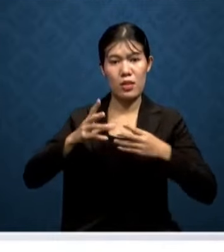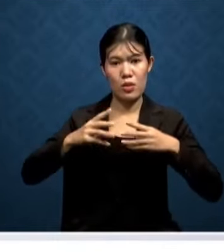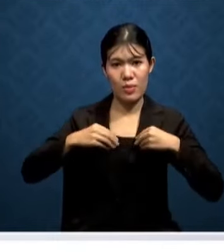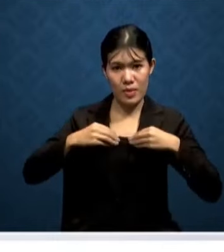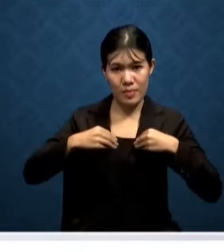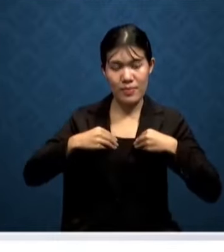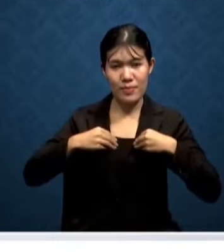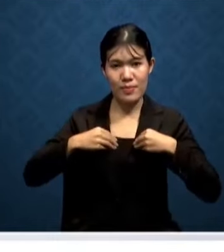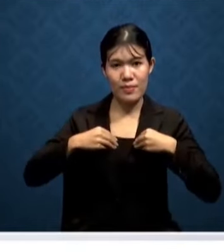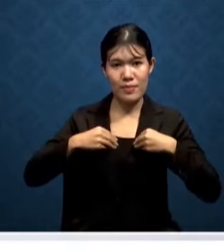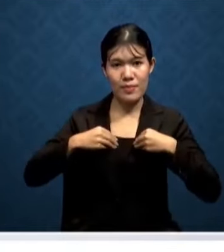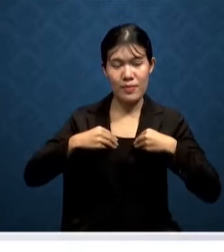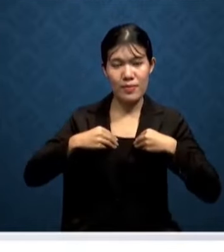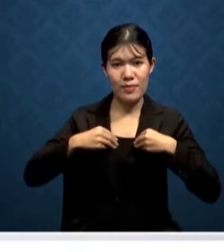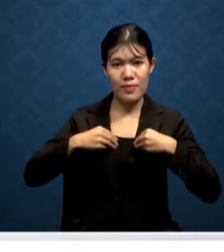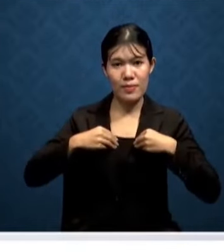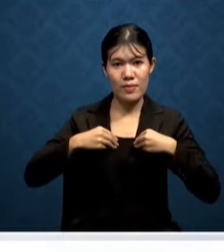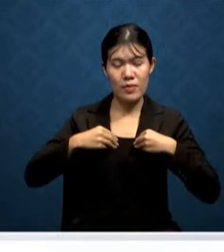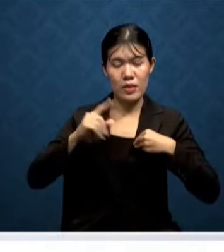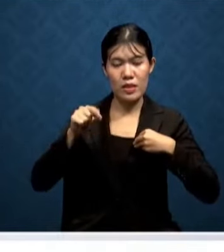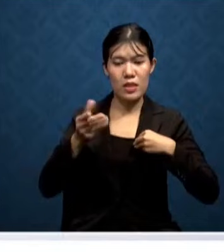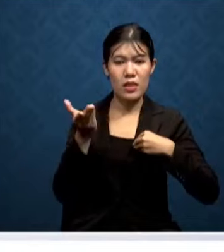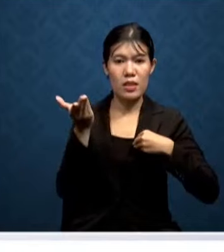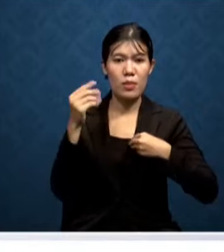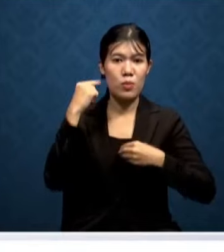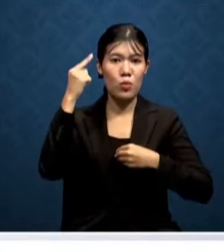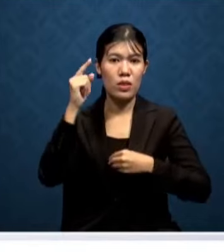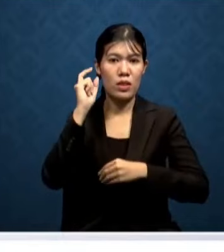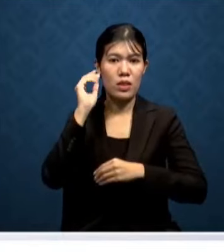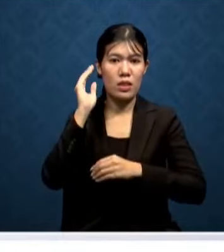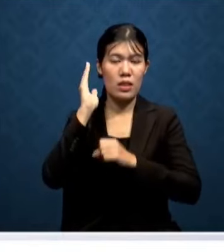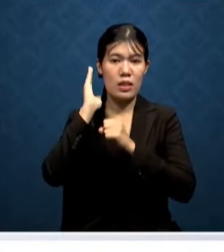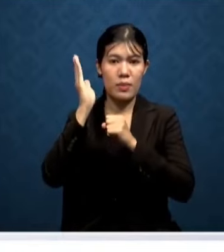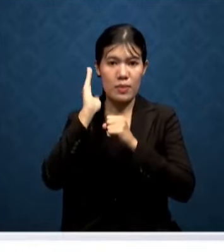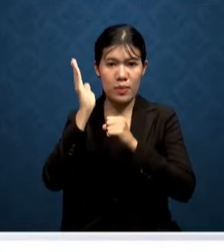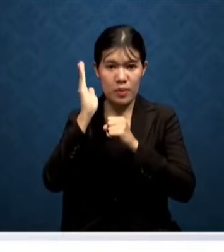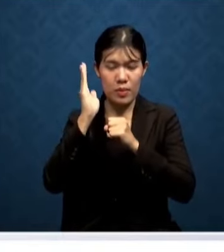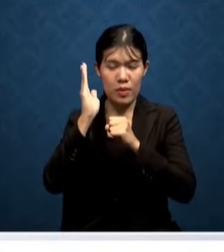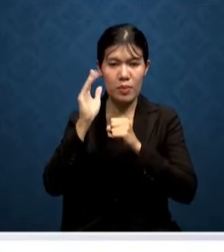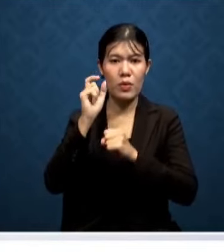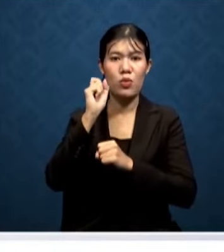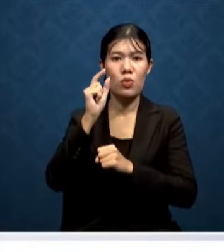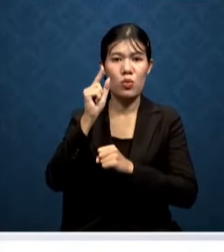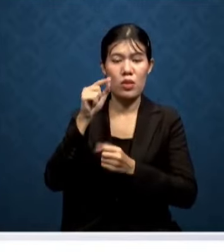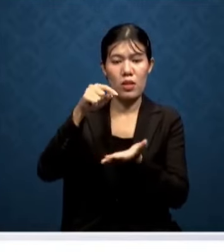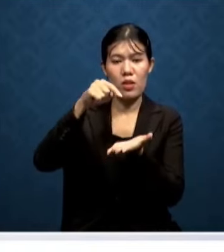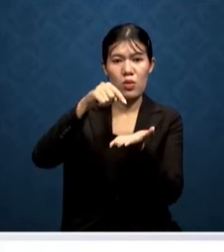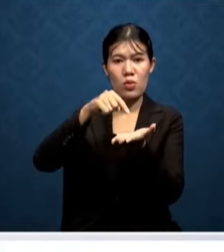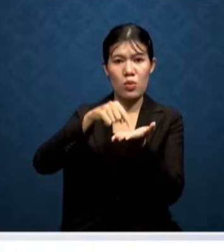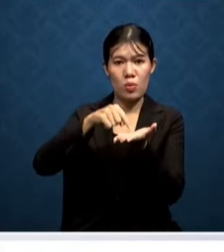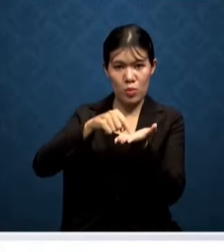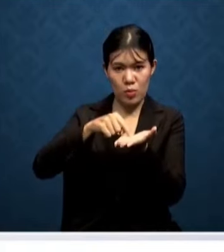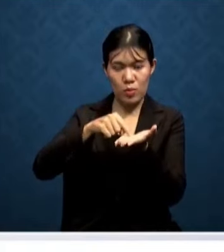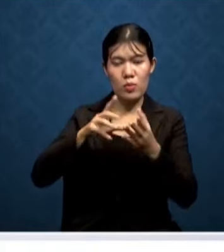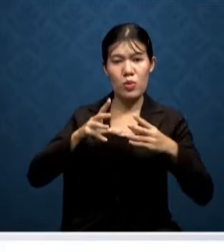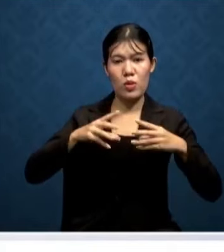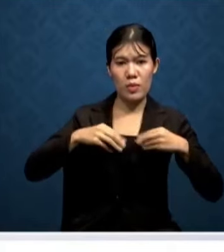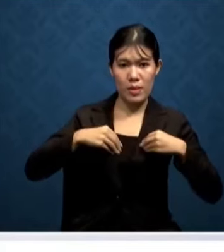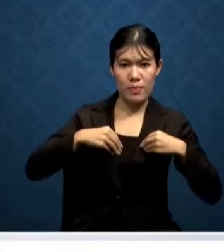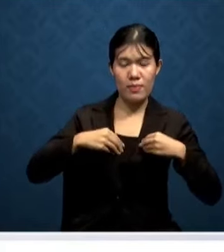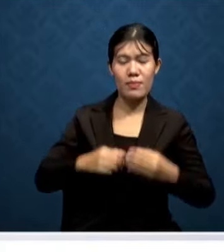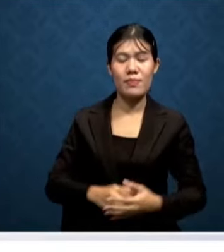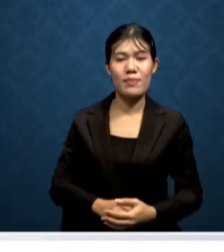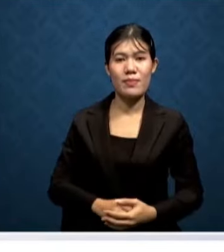าเป็นเรื่องด่วนกดปุ่มเห็นด้วยสมาชิกท่านใดไม่เห็นช